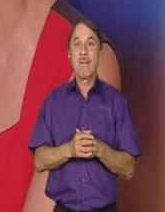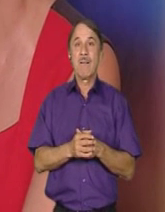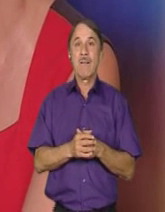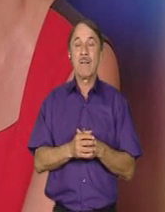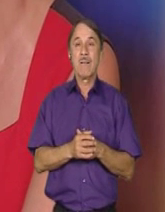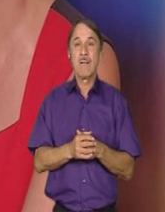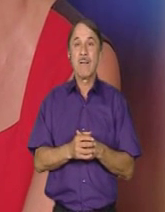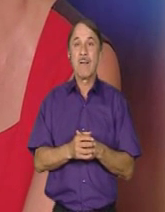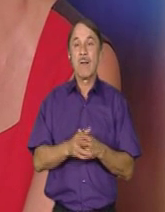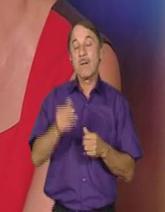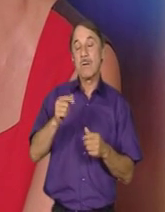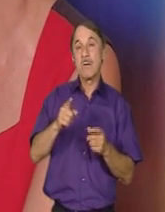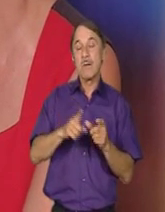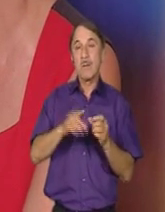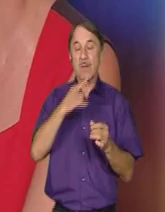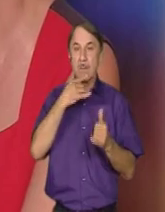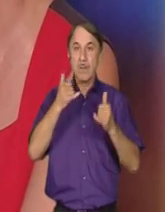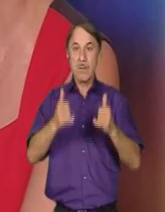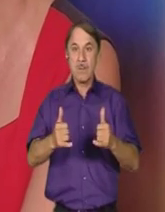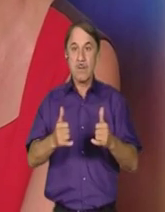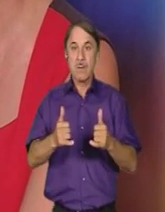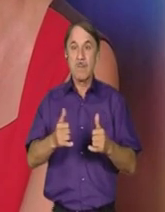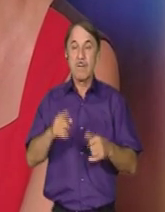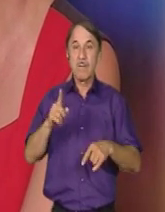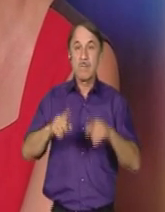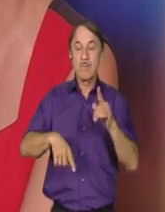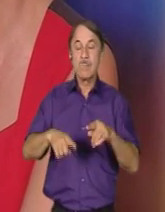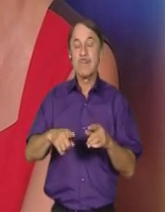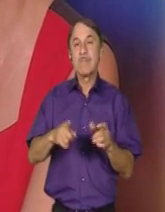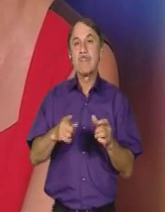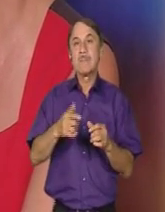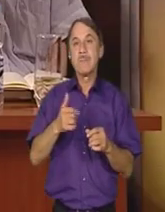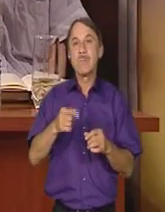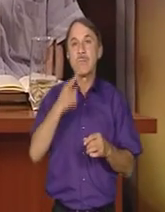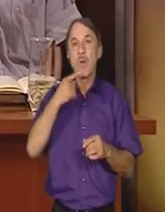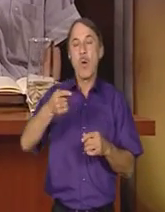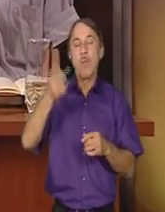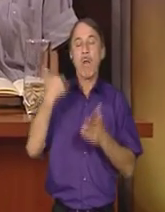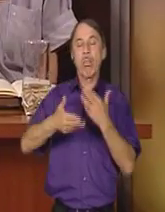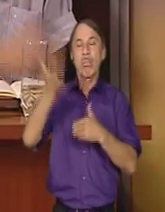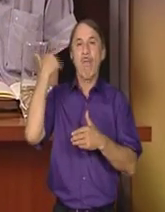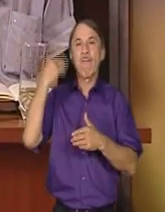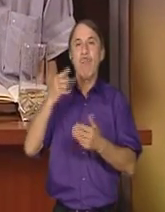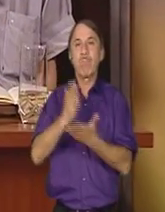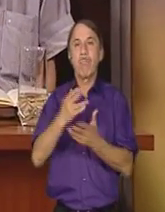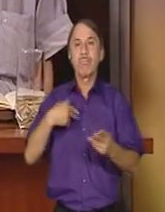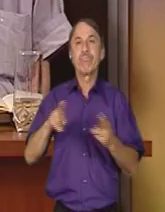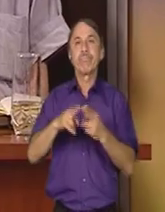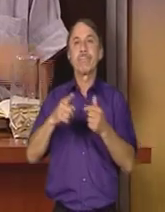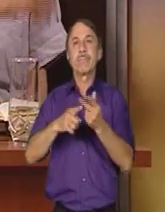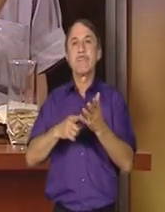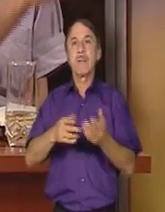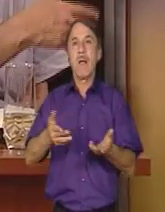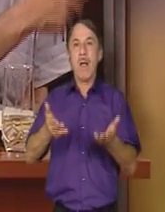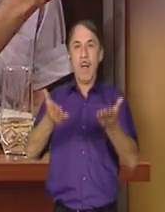koji je najčitaniji naš pisac, Romano Nikoli Tesla je prodat u 60.000 primjeraka, pa